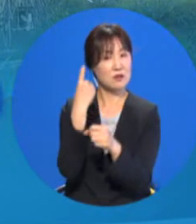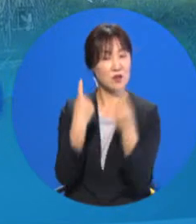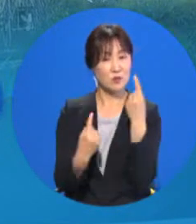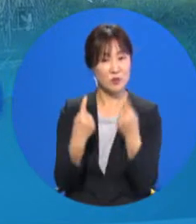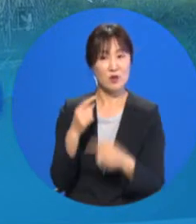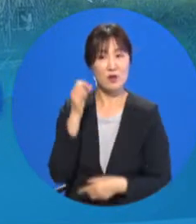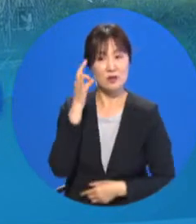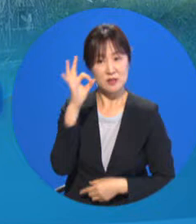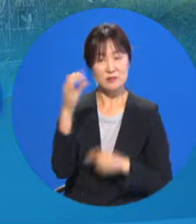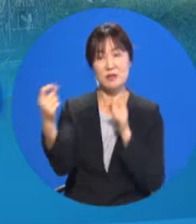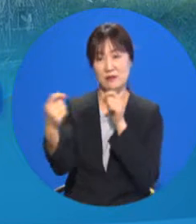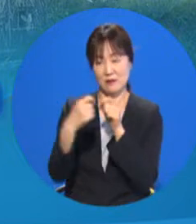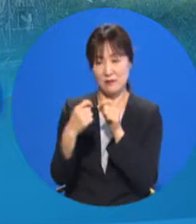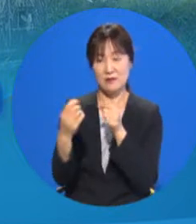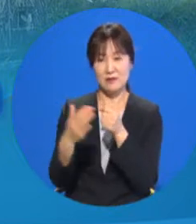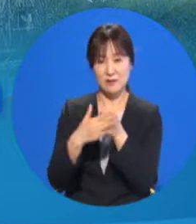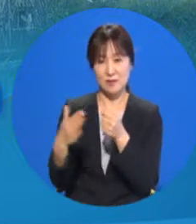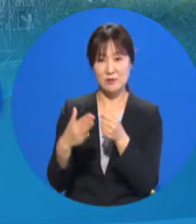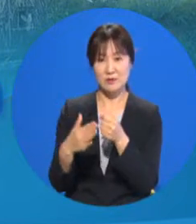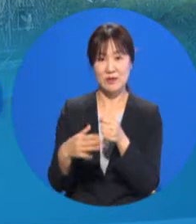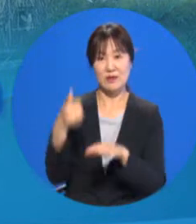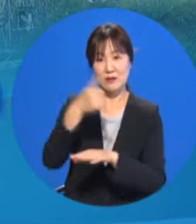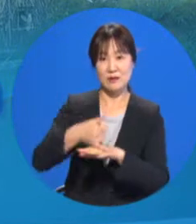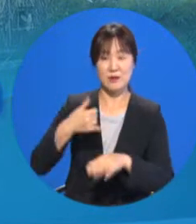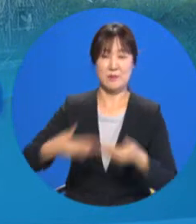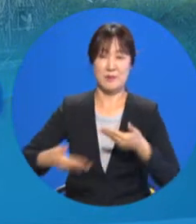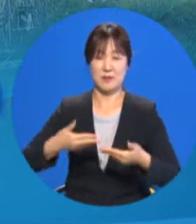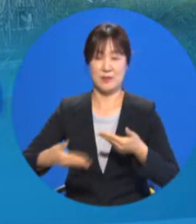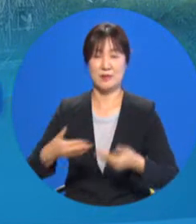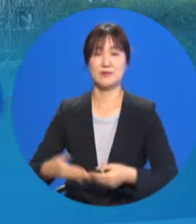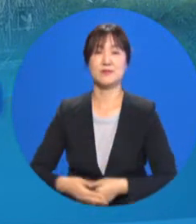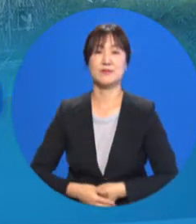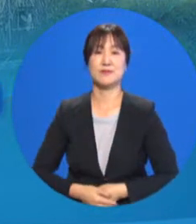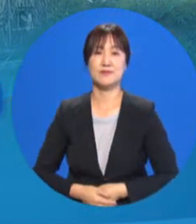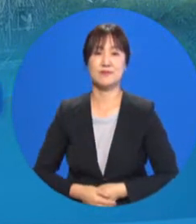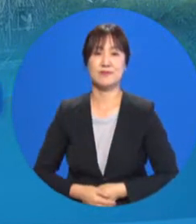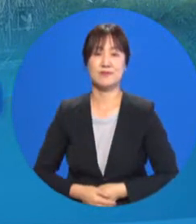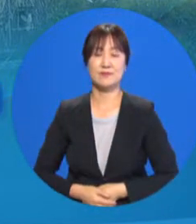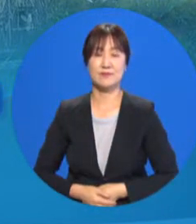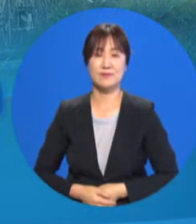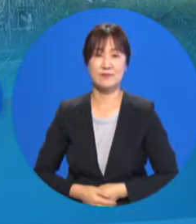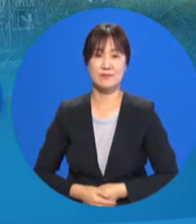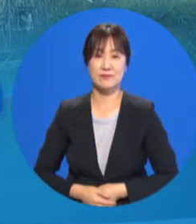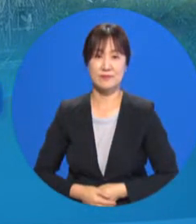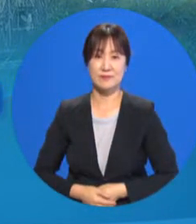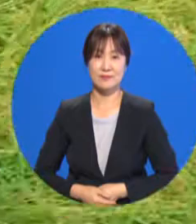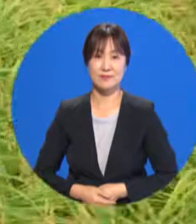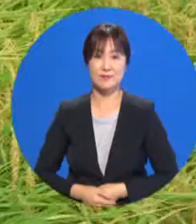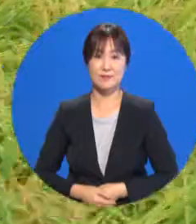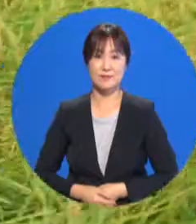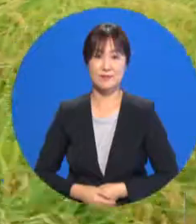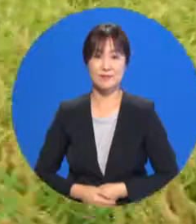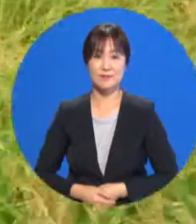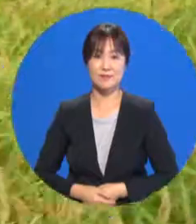일찍 찾아오면서 농민들의 손길도 더욱 분주해지고 있습니다. 문영철 기자입니다.